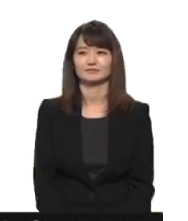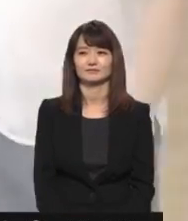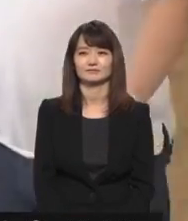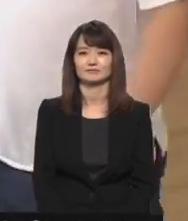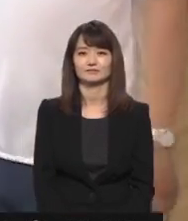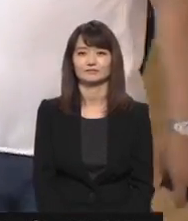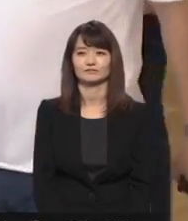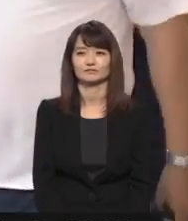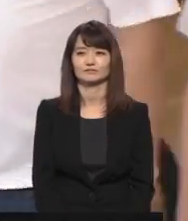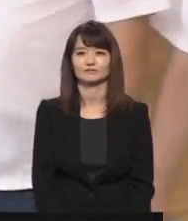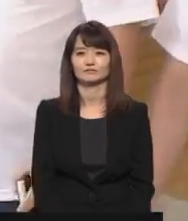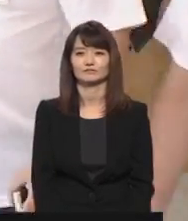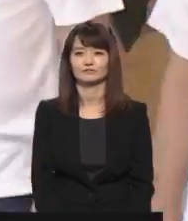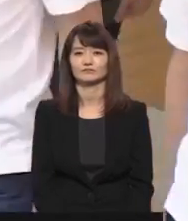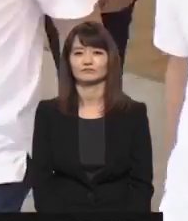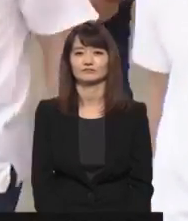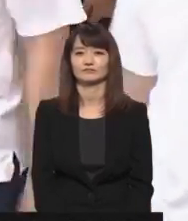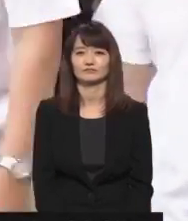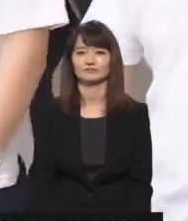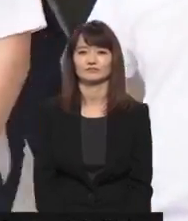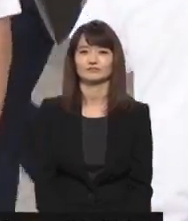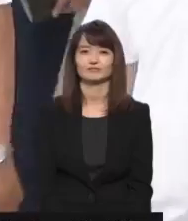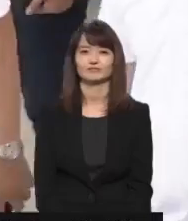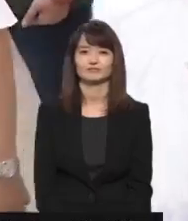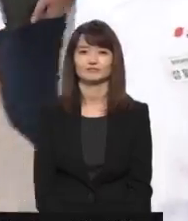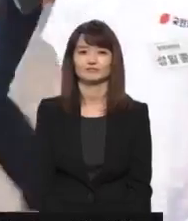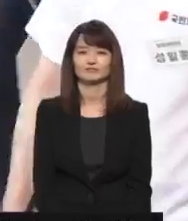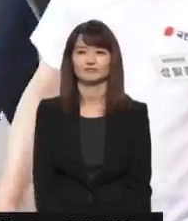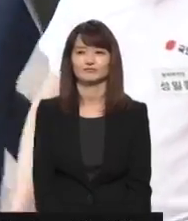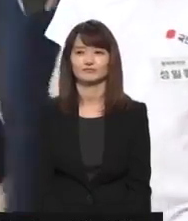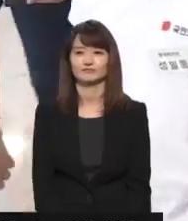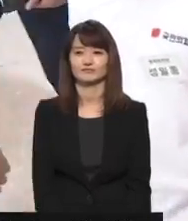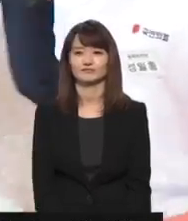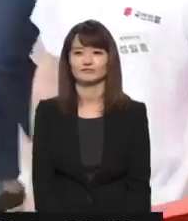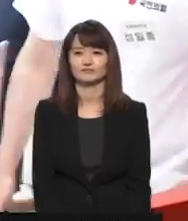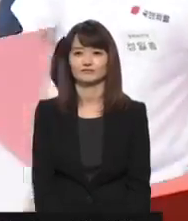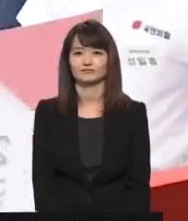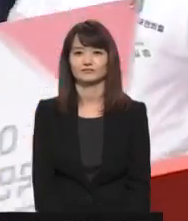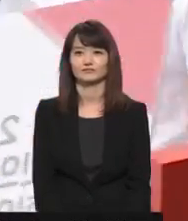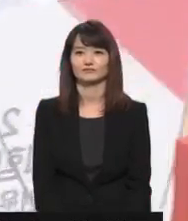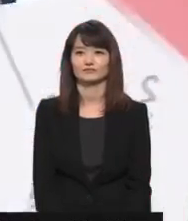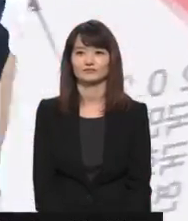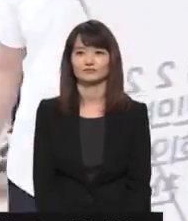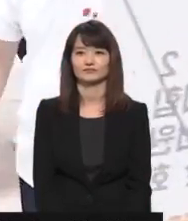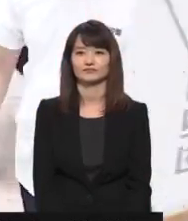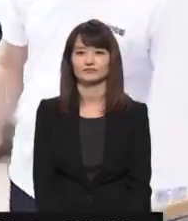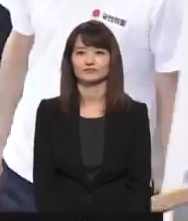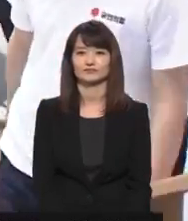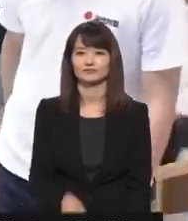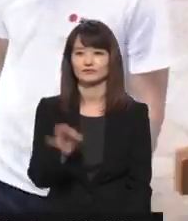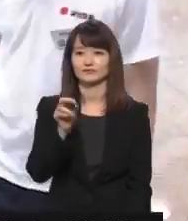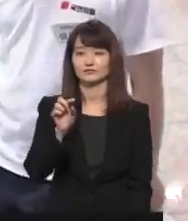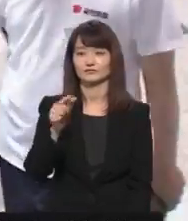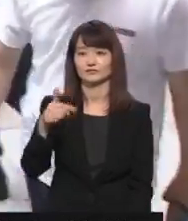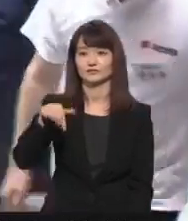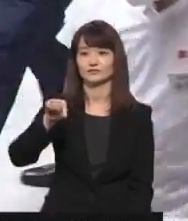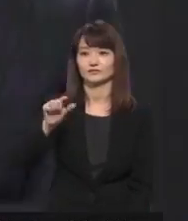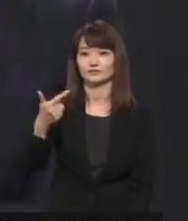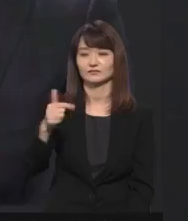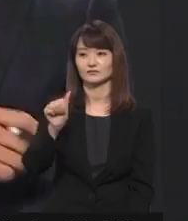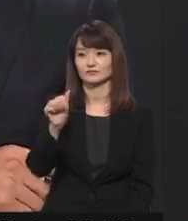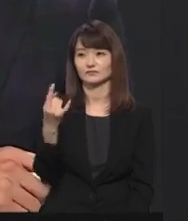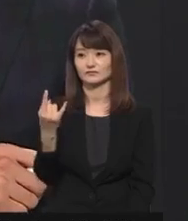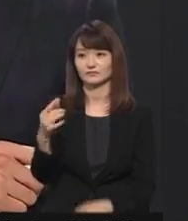모르지만 여긴 몰라도 거기는 알수가 이 잡힐 거예요 어 간다는 참석 검토한다 얘기가 이 보유가 이렇게 나오고 있는데 또 가서 저녁에